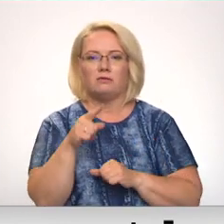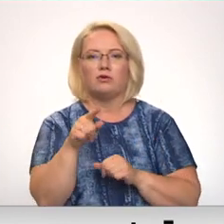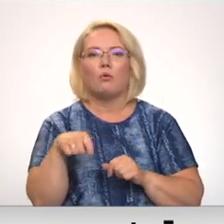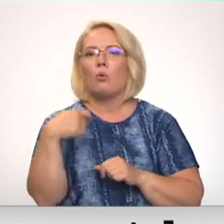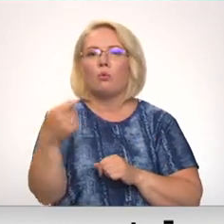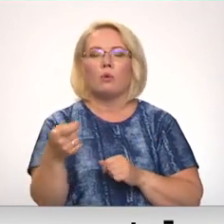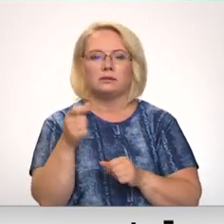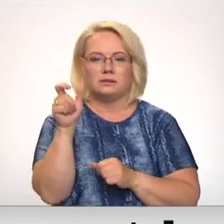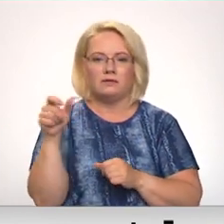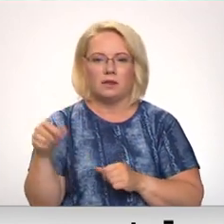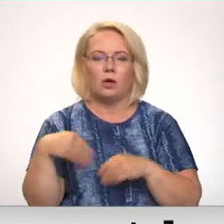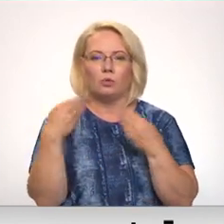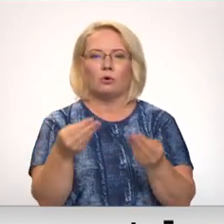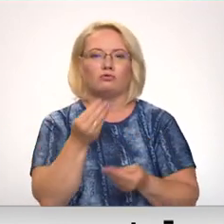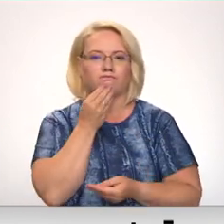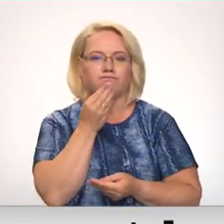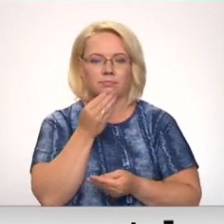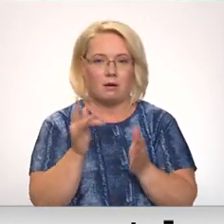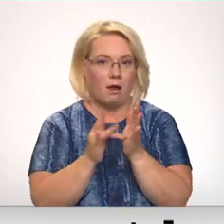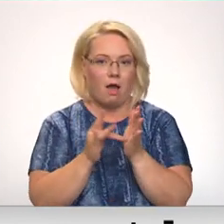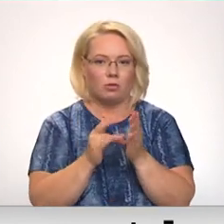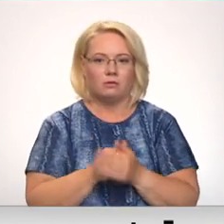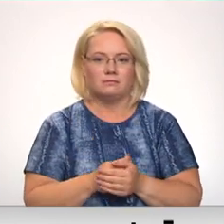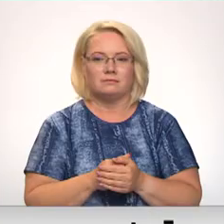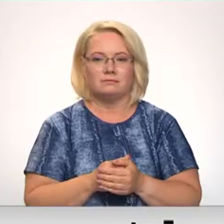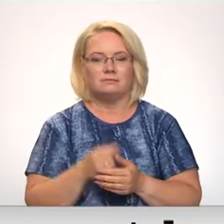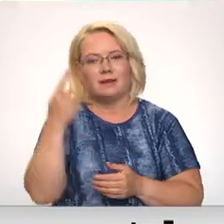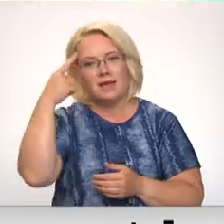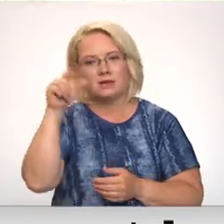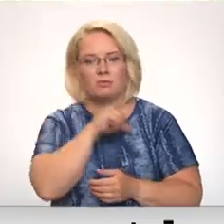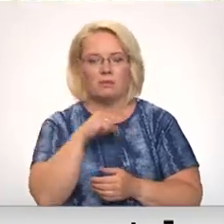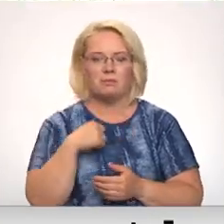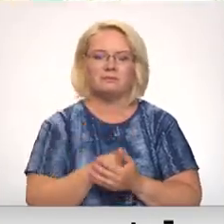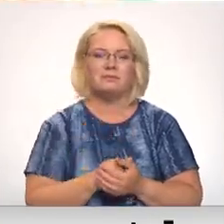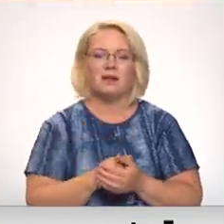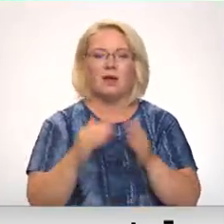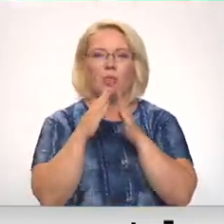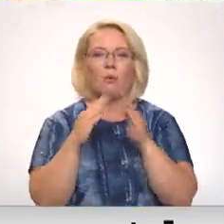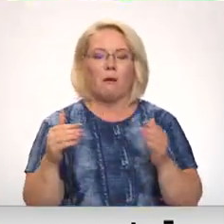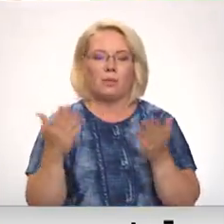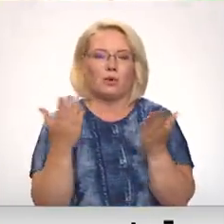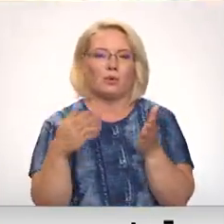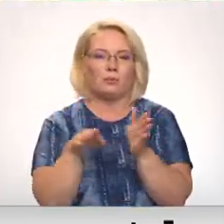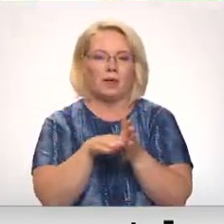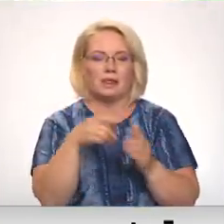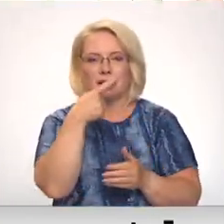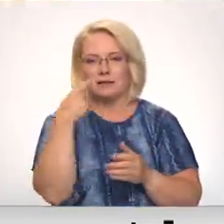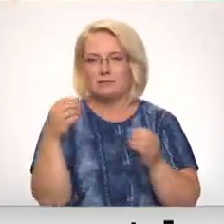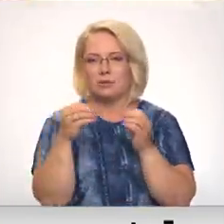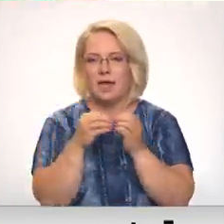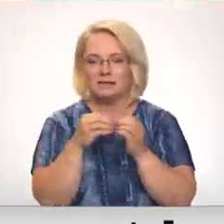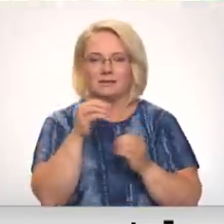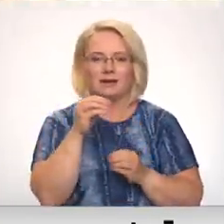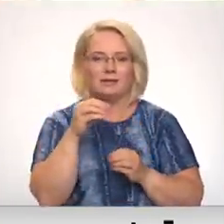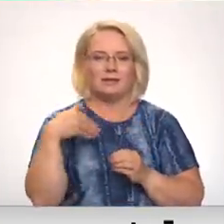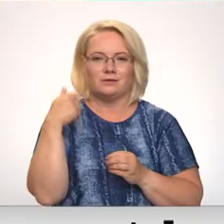tiem cilvēkiem? Ēdienu. Jā, bet kādu? Jāizdomā. Nometne, kurā šogad piedalās 110